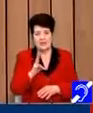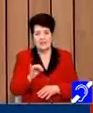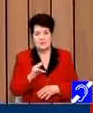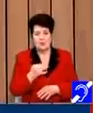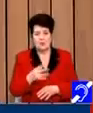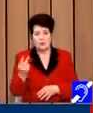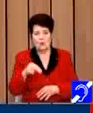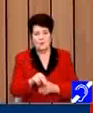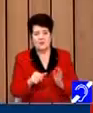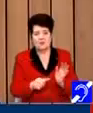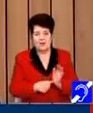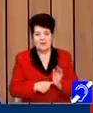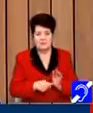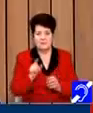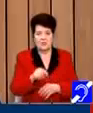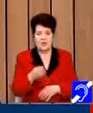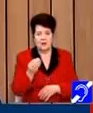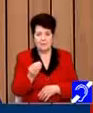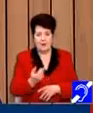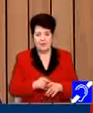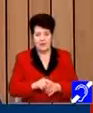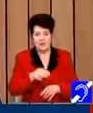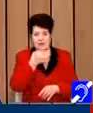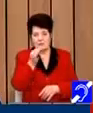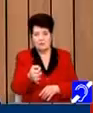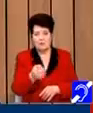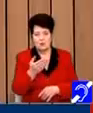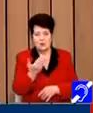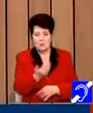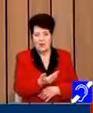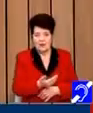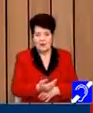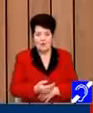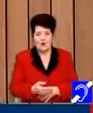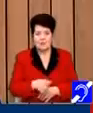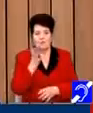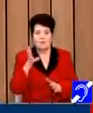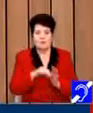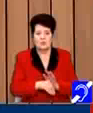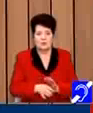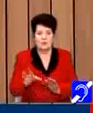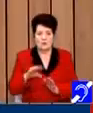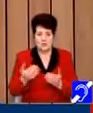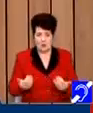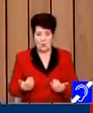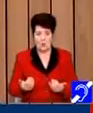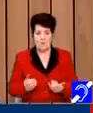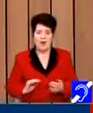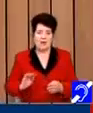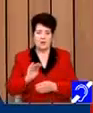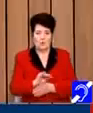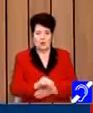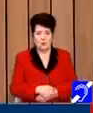din 2016, dar banii de care spuneți dumneavoastră, la început nu au fost incluși, i-am inclus acum,